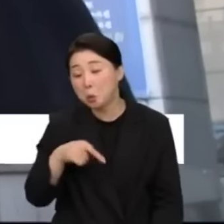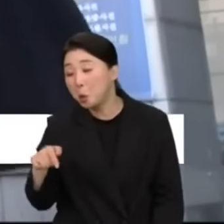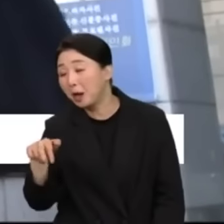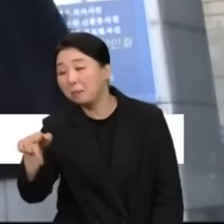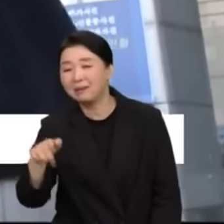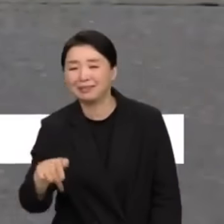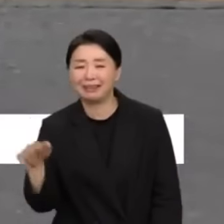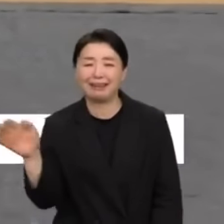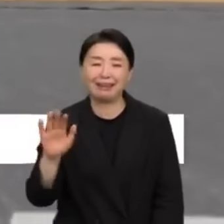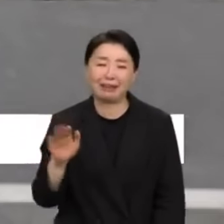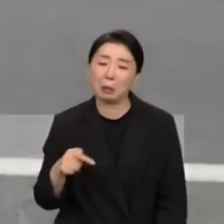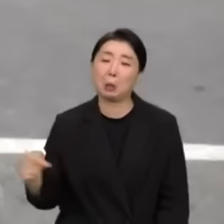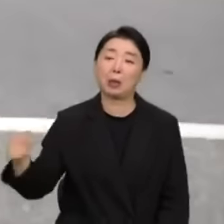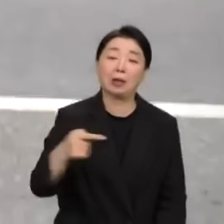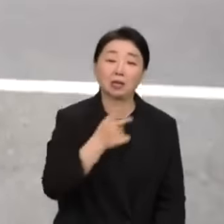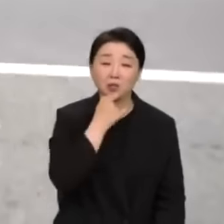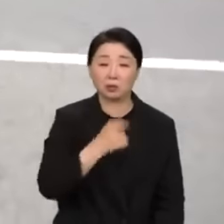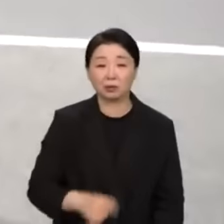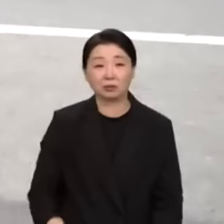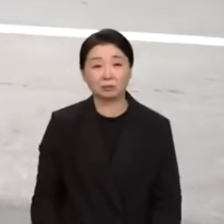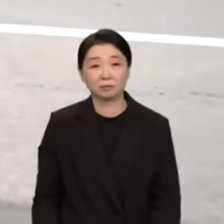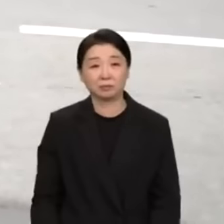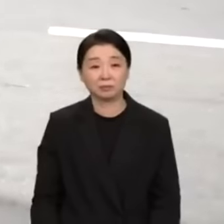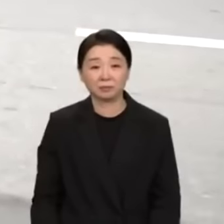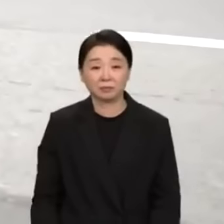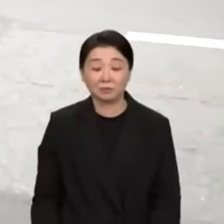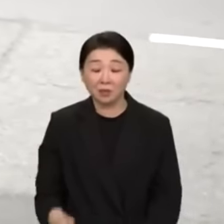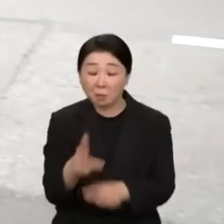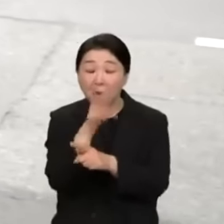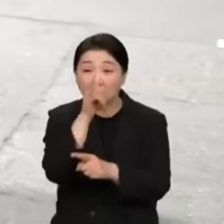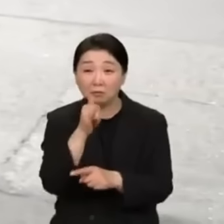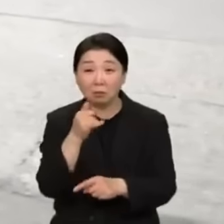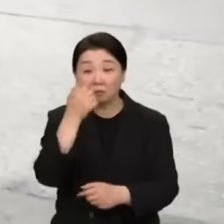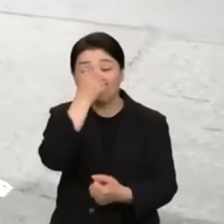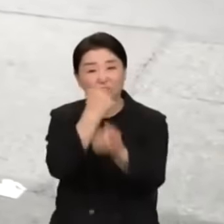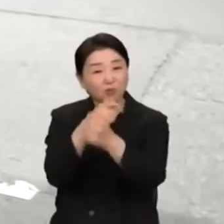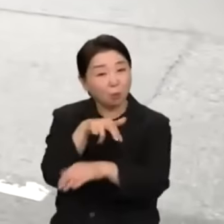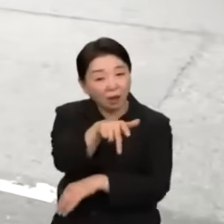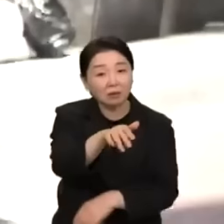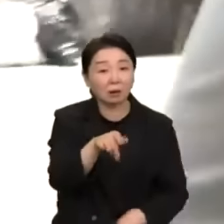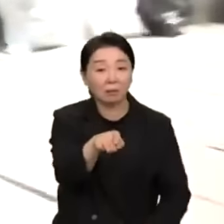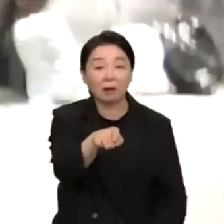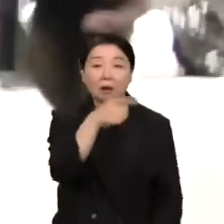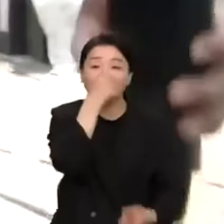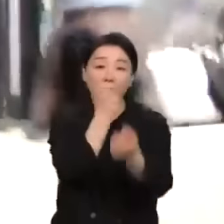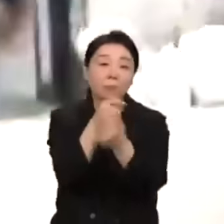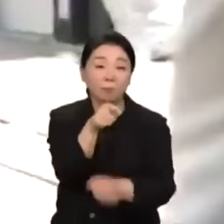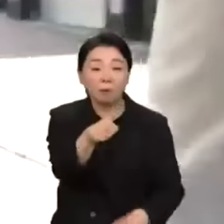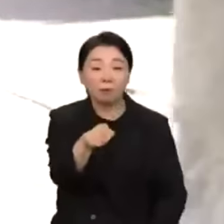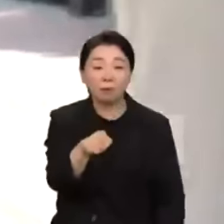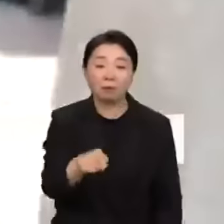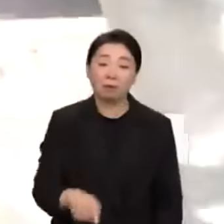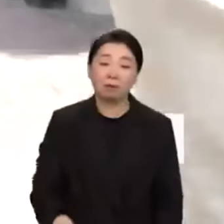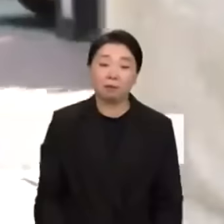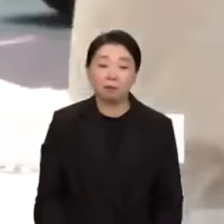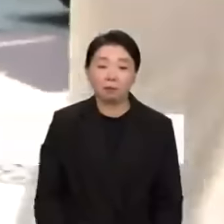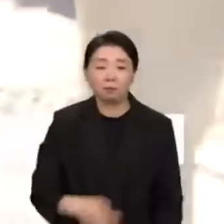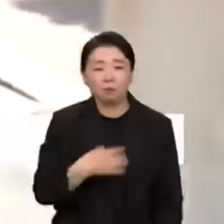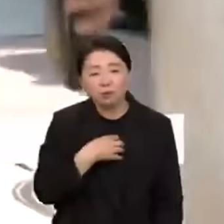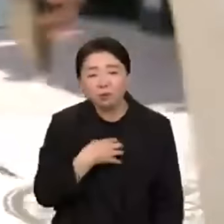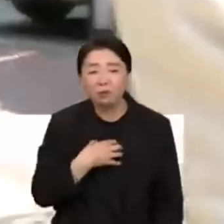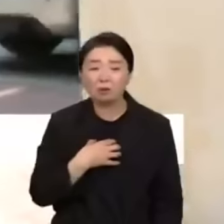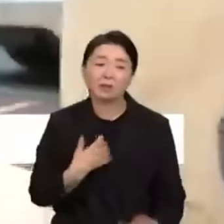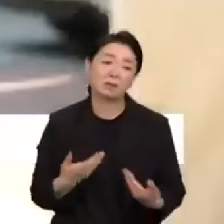도시가 싫으니까. 취재진이 있는데도 거침없이 도로로 걸어가기까지 합니다. 좀